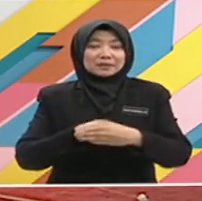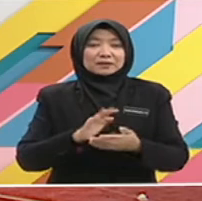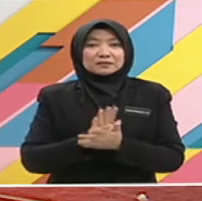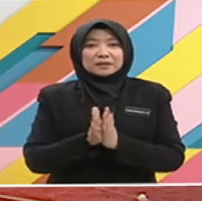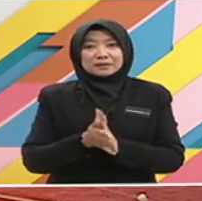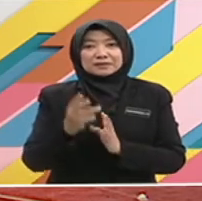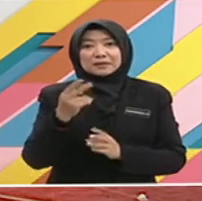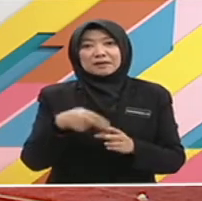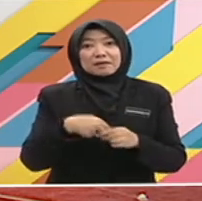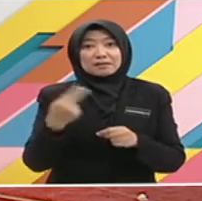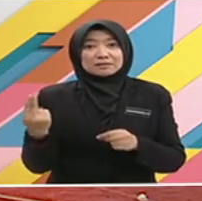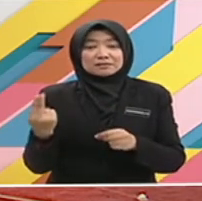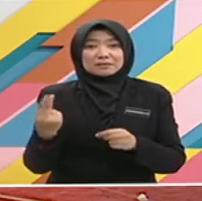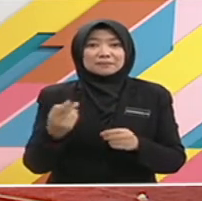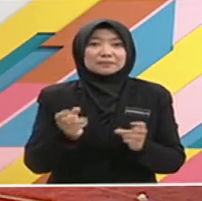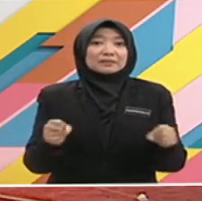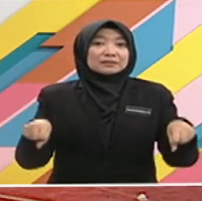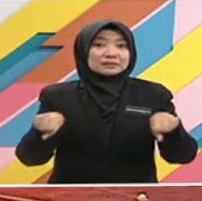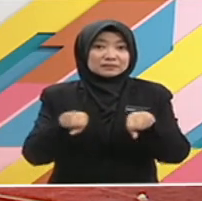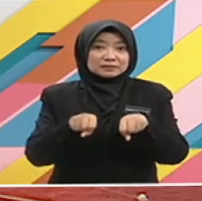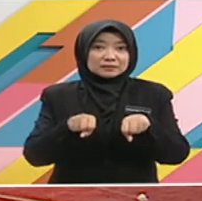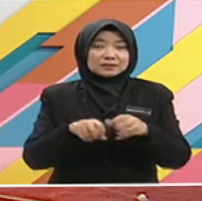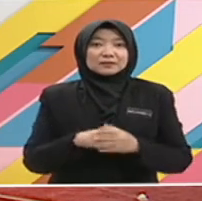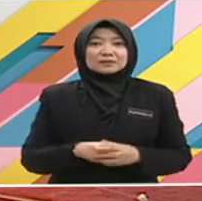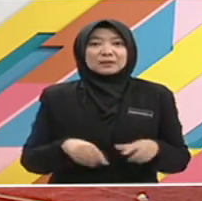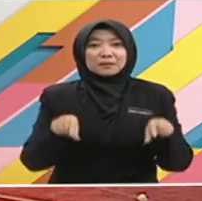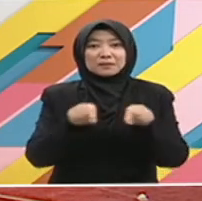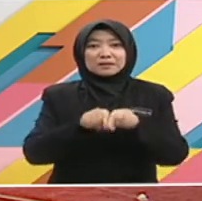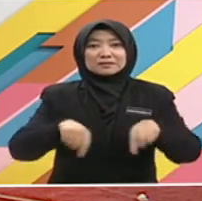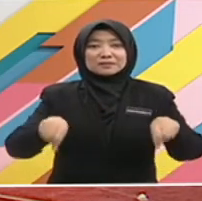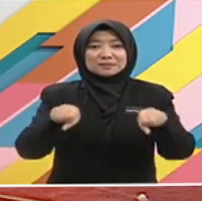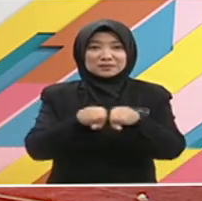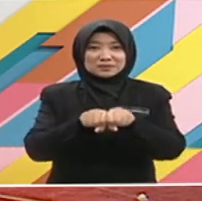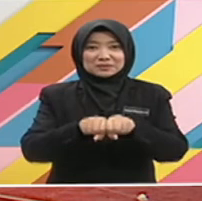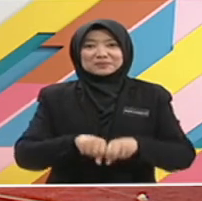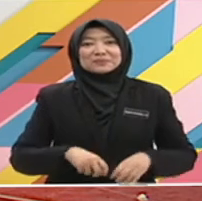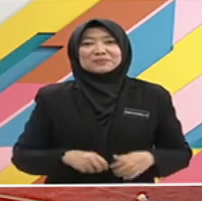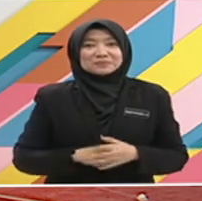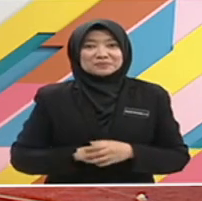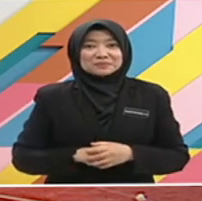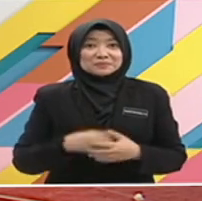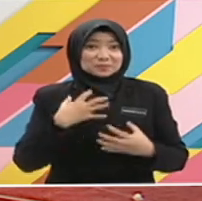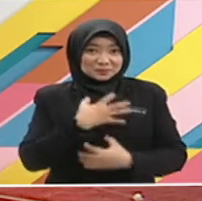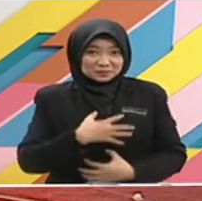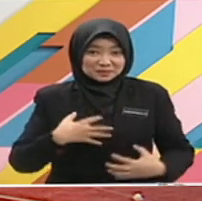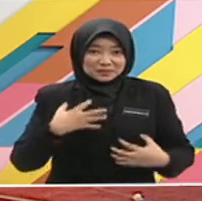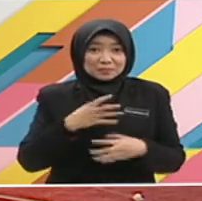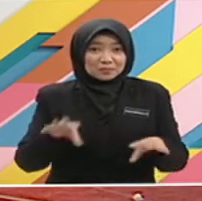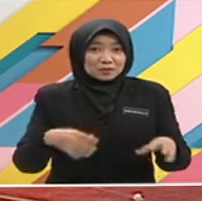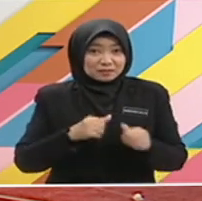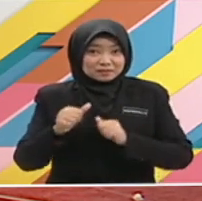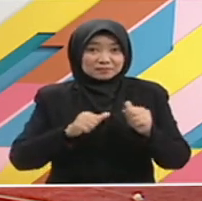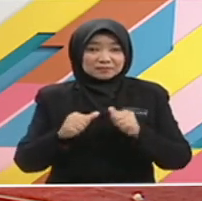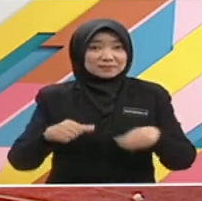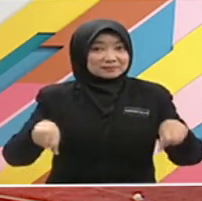seni yeah. Di mana ianya imbang secara simetri. Betul. Baiklah, seronoknya. Seronok kan aktiviti seni ini. Boleh tambah-tambah